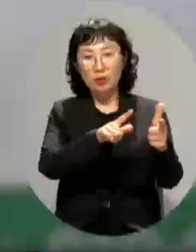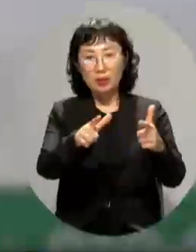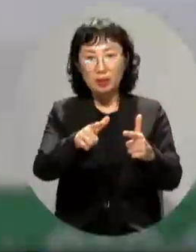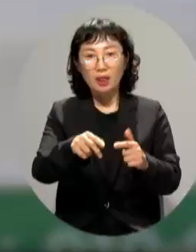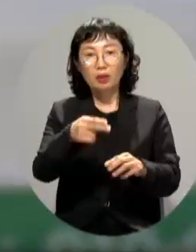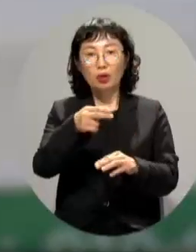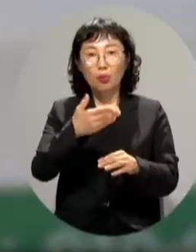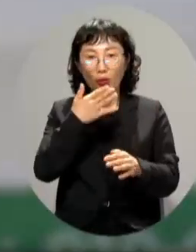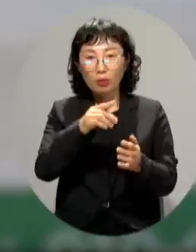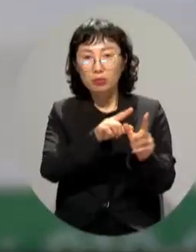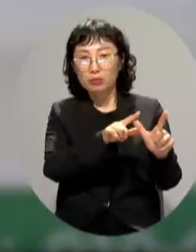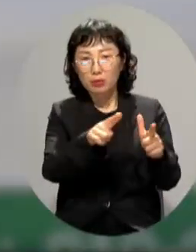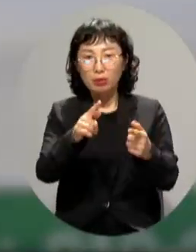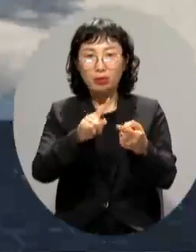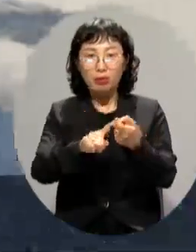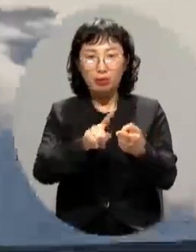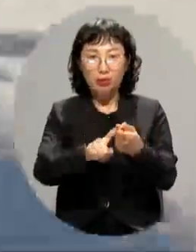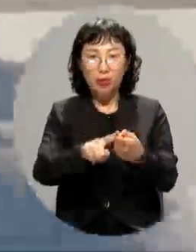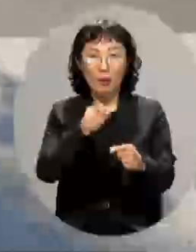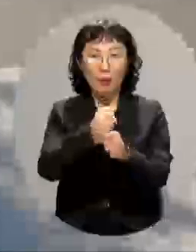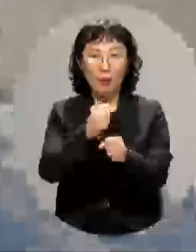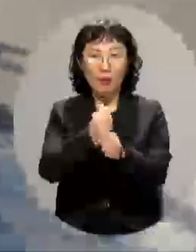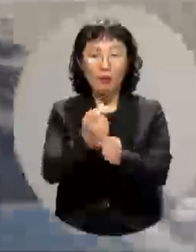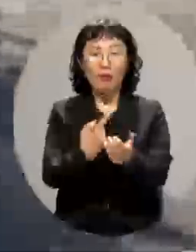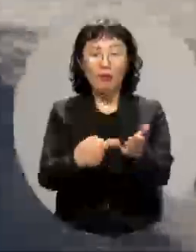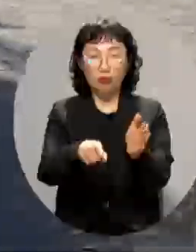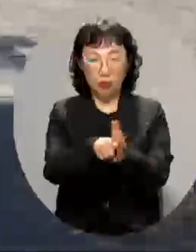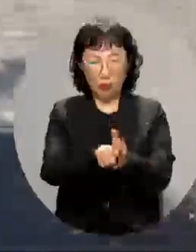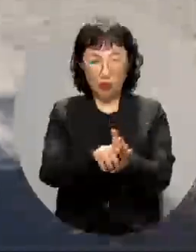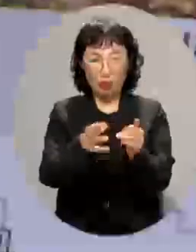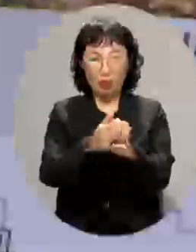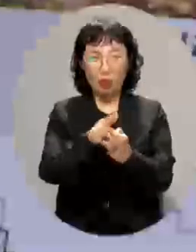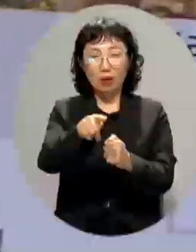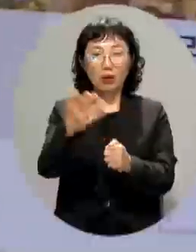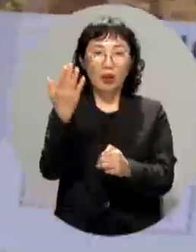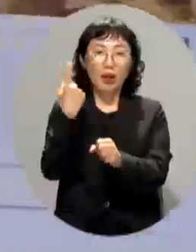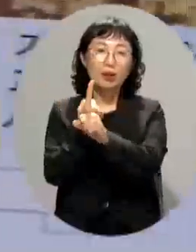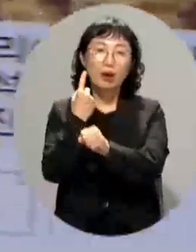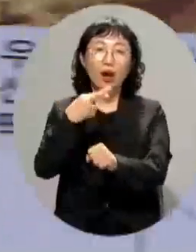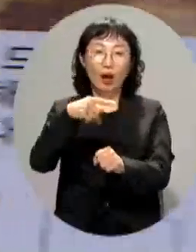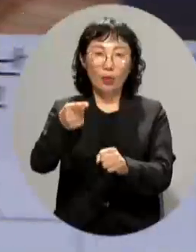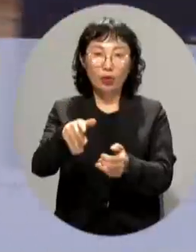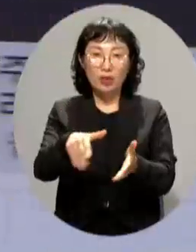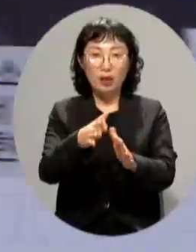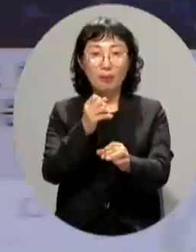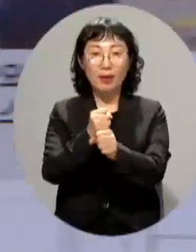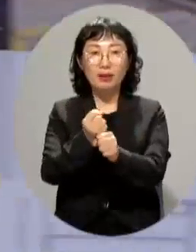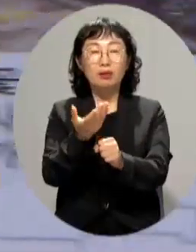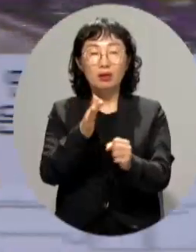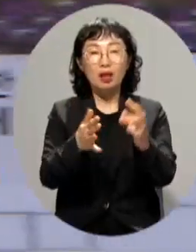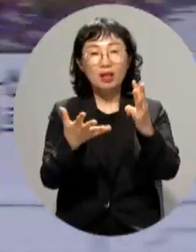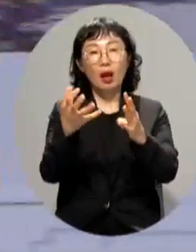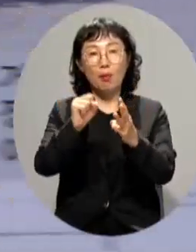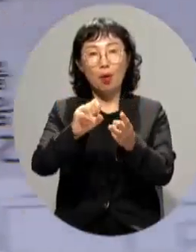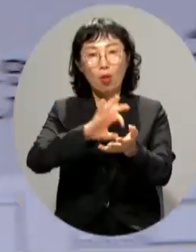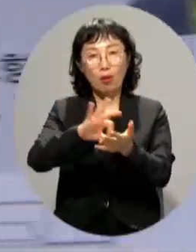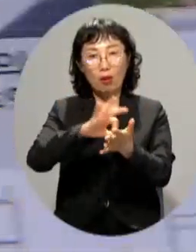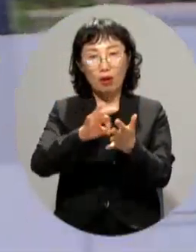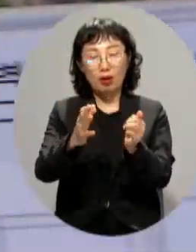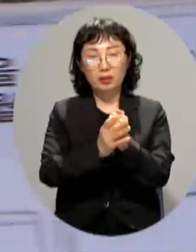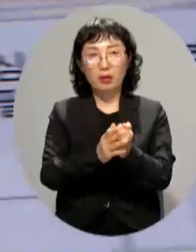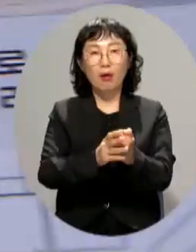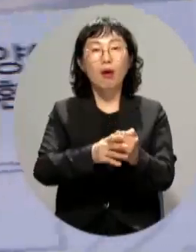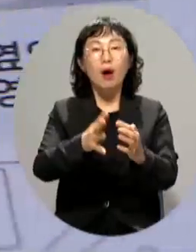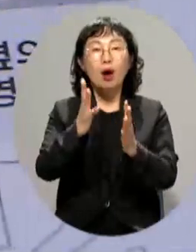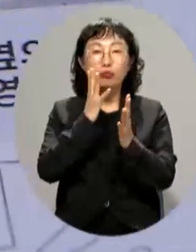산책 나오셨을 때 쉬실 수 있게끔. 첫 마중길 개선 사업은 지난해에도 이루어졌는데 3억 원을 들여 야생화와